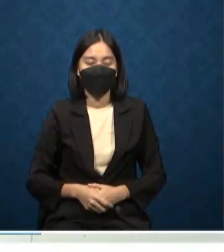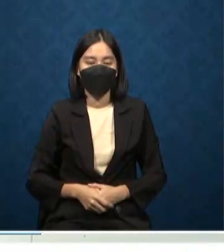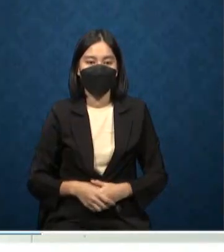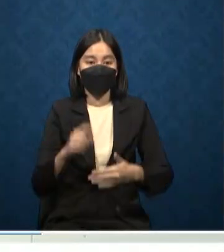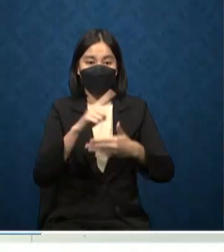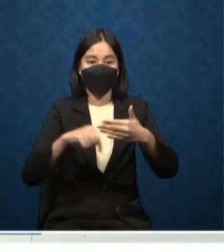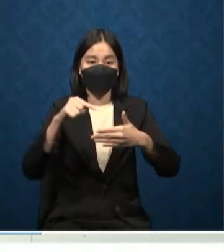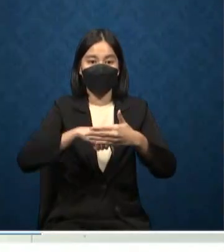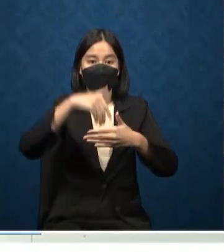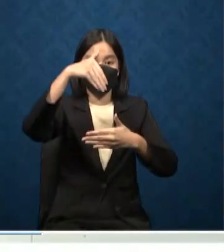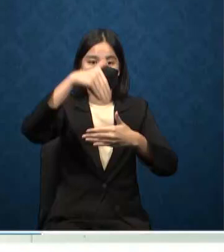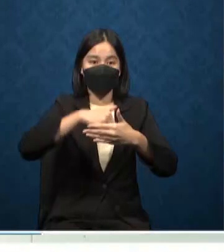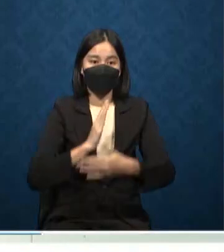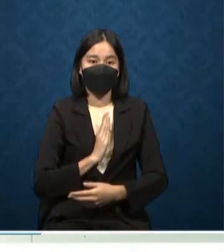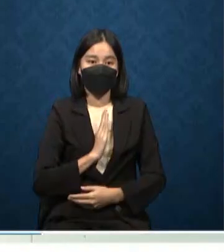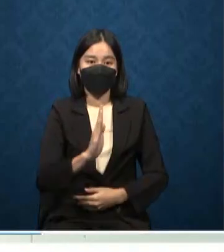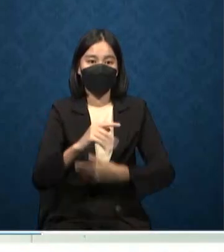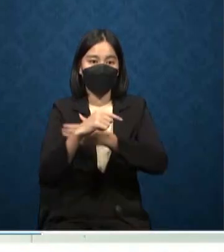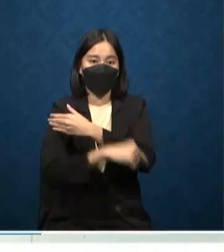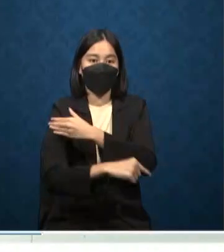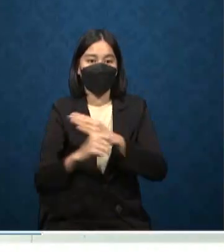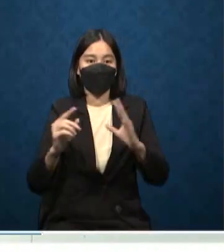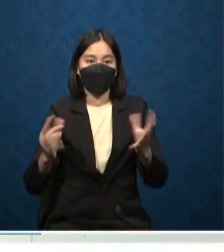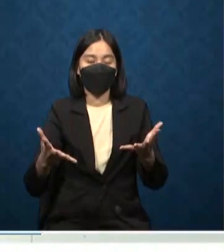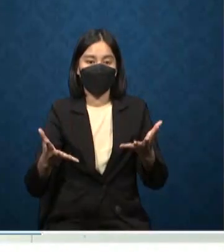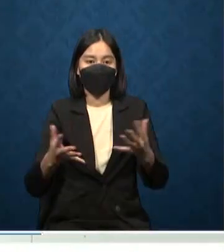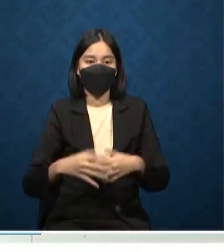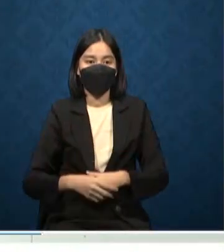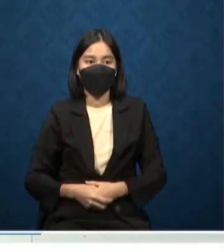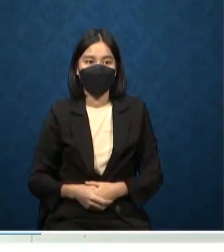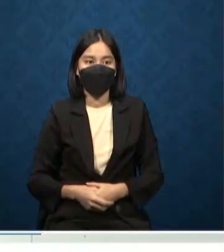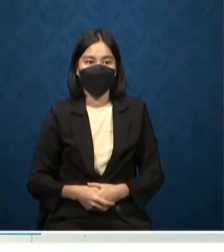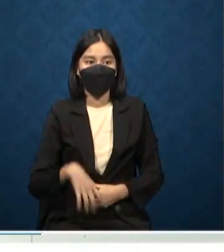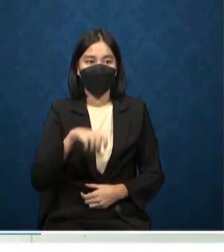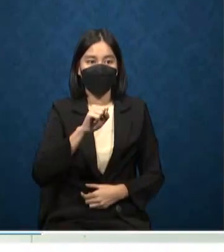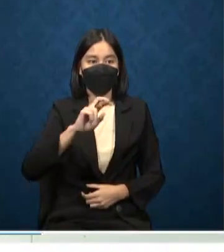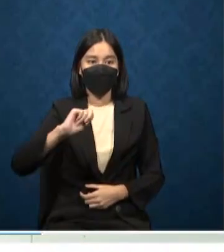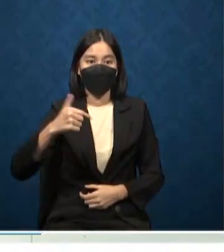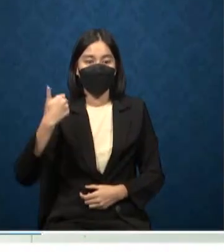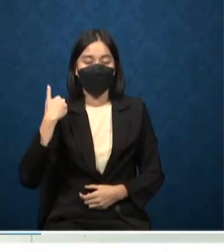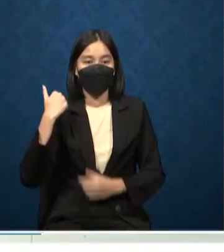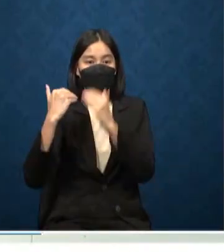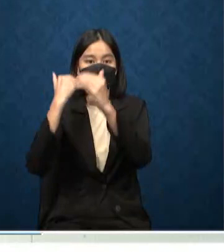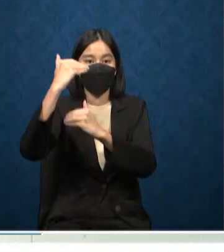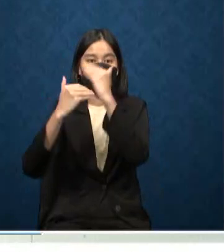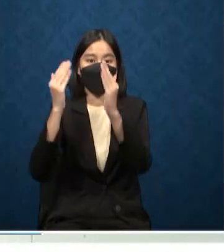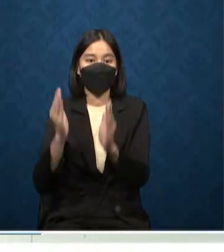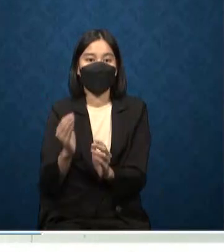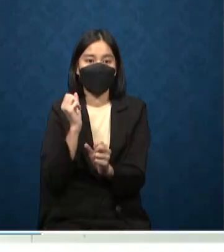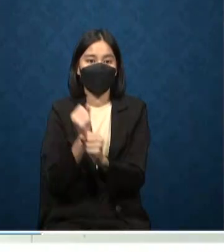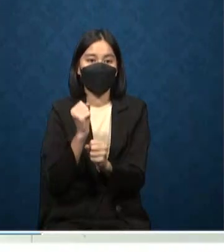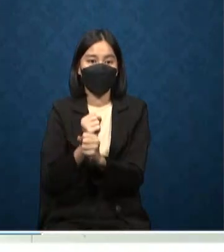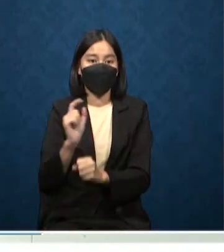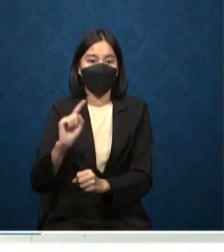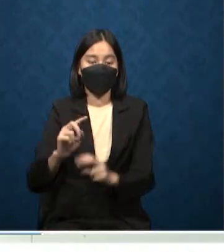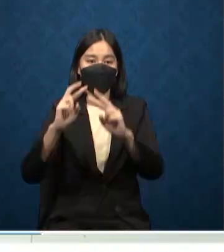เป็นสุจริตและเที่ยงธรรมสำนักงานยังมีการพัฒนาบุคลากรทางด้านการ